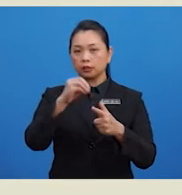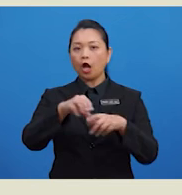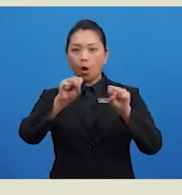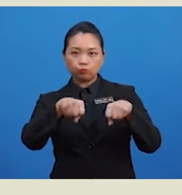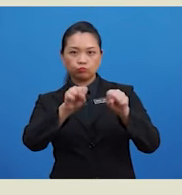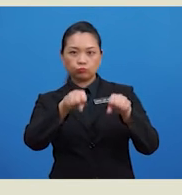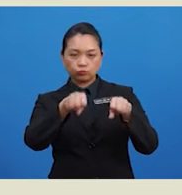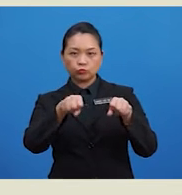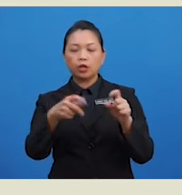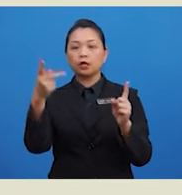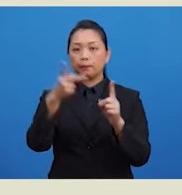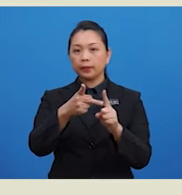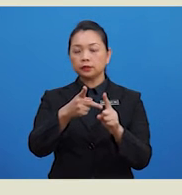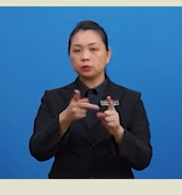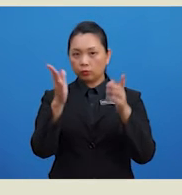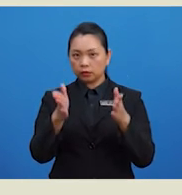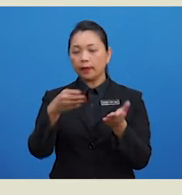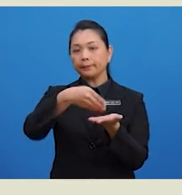atau motosikal kepada pembeli.